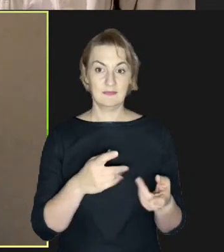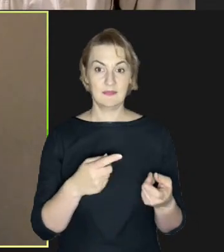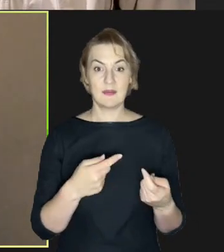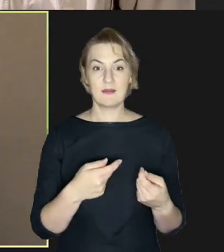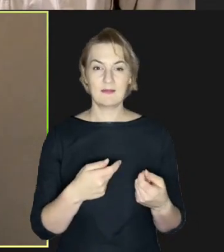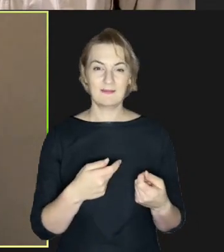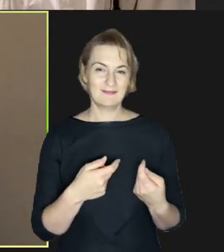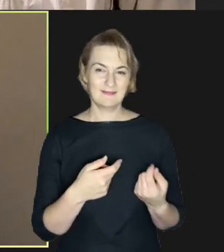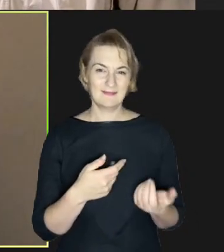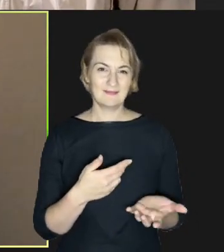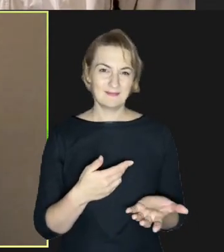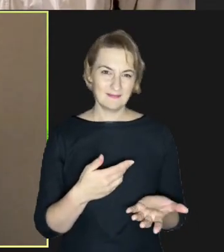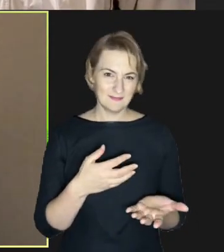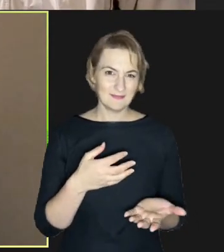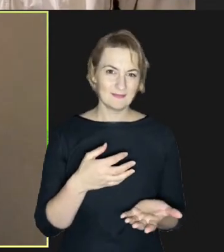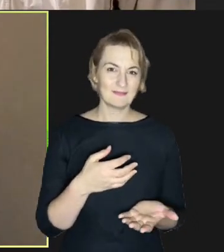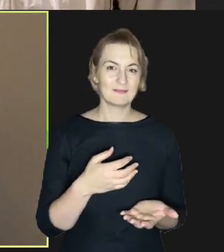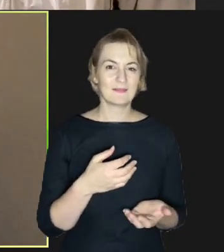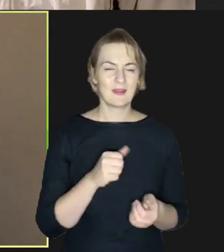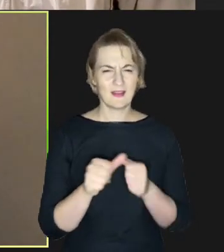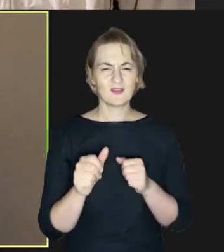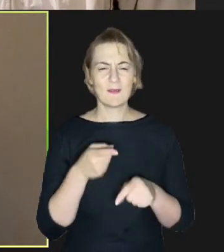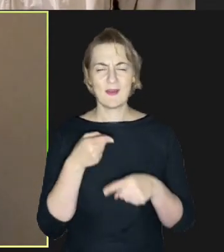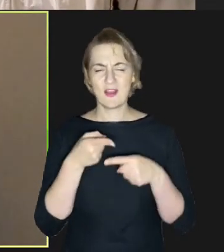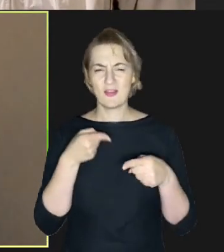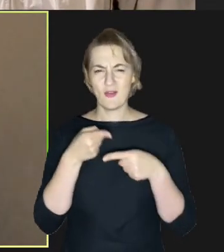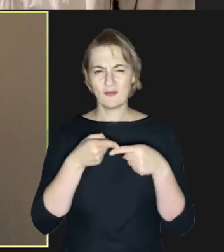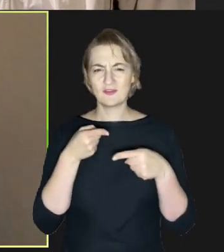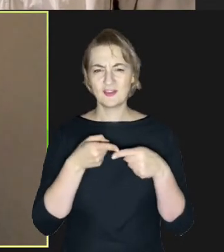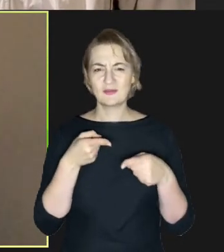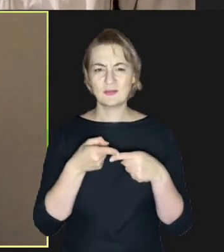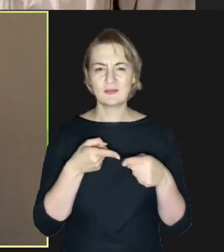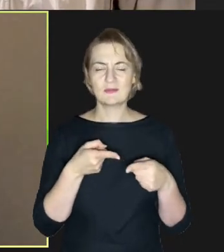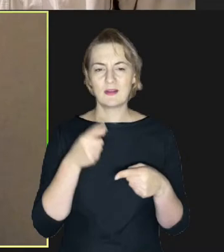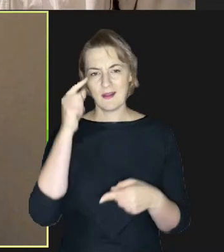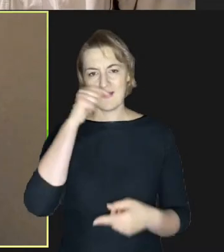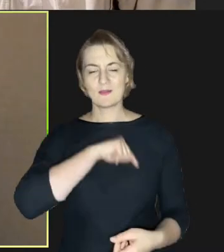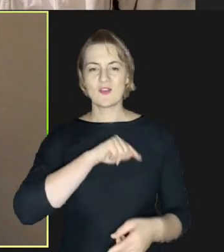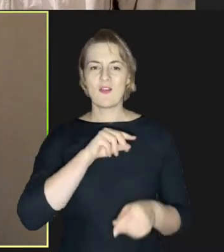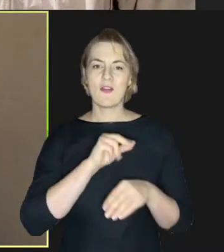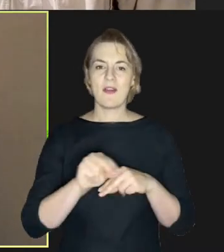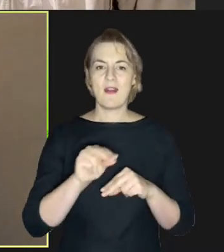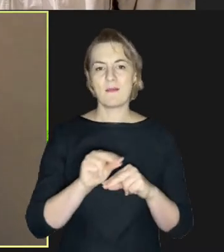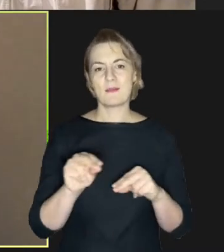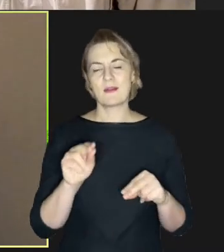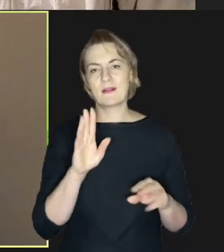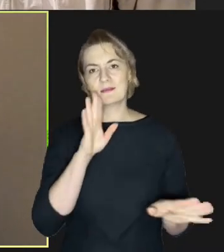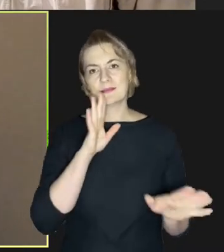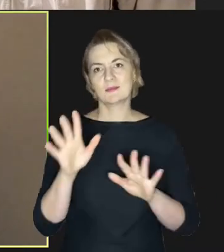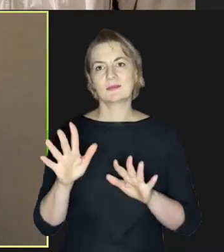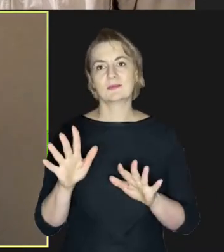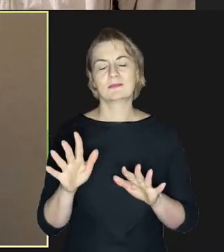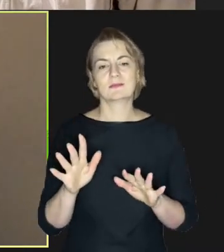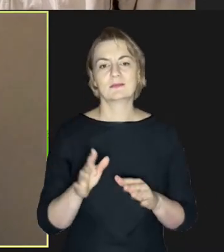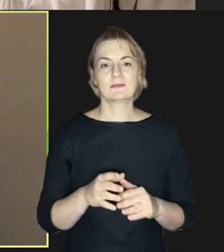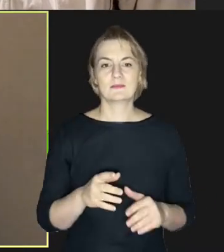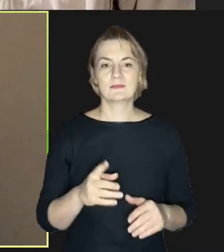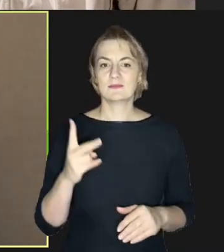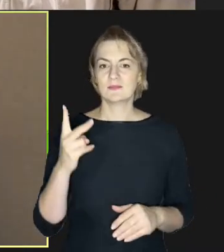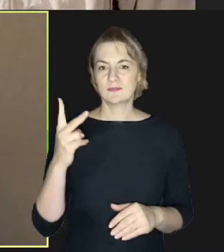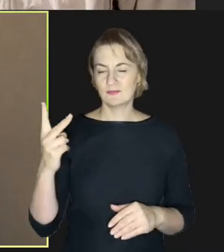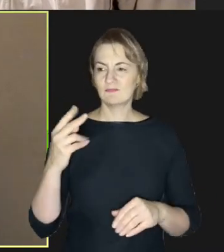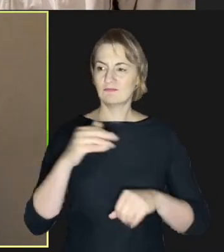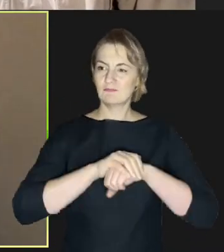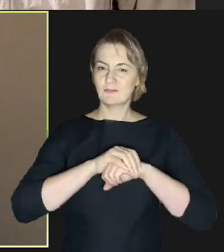to chodzą takie dowcipy, prawda, o psychoterapii, jak to tam, prawda, dwóch przyjaciół